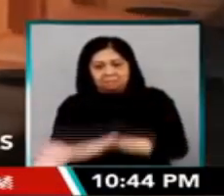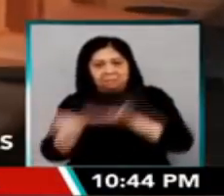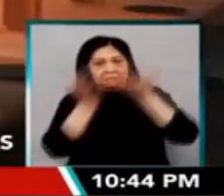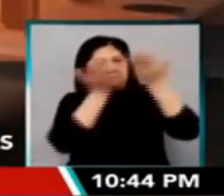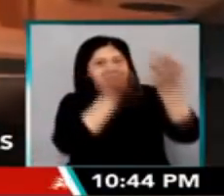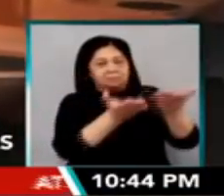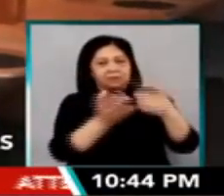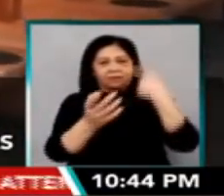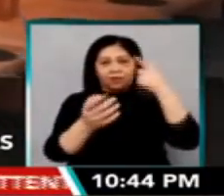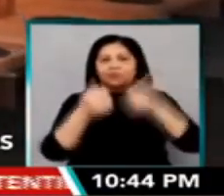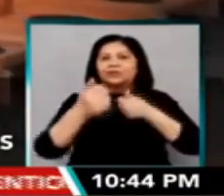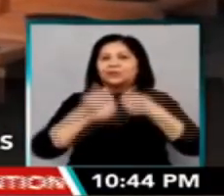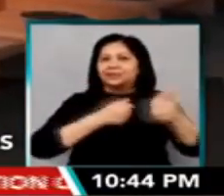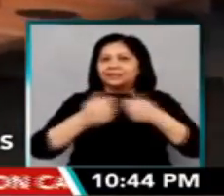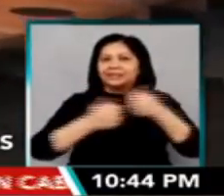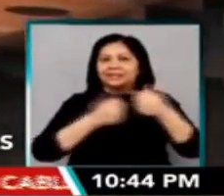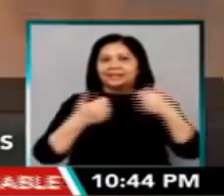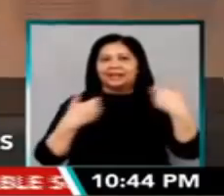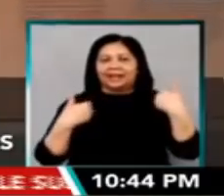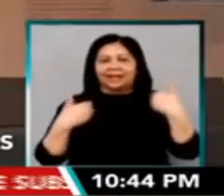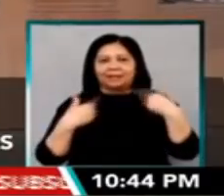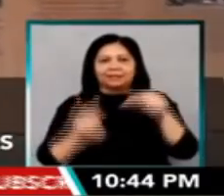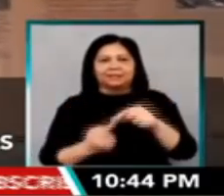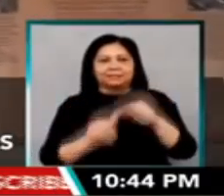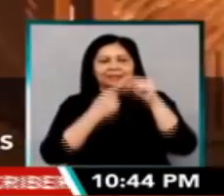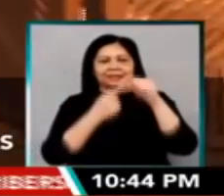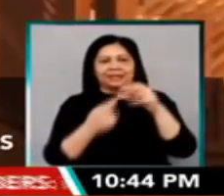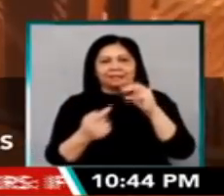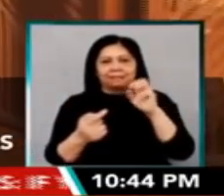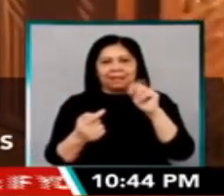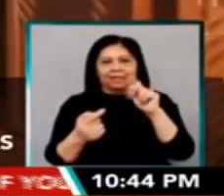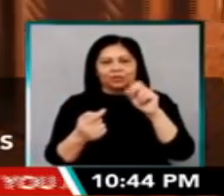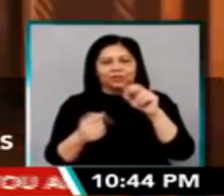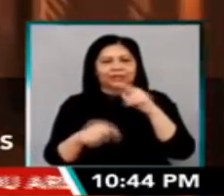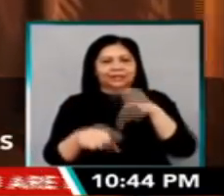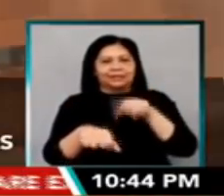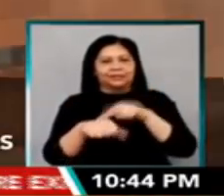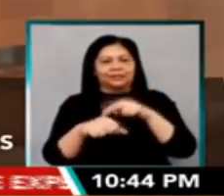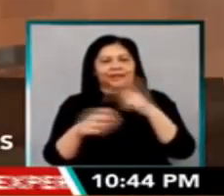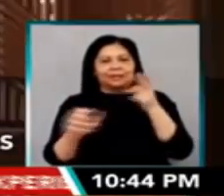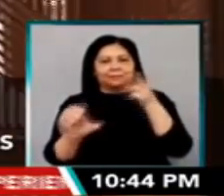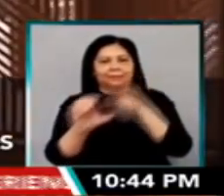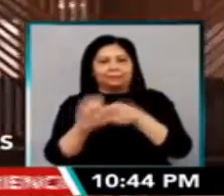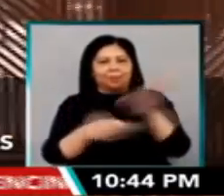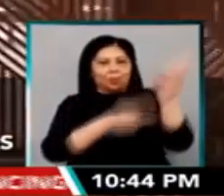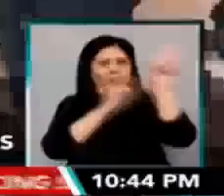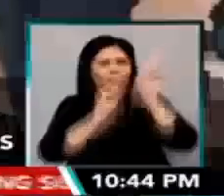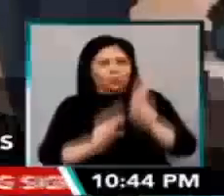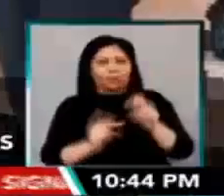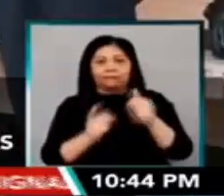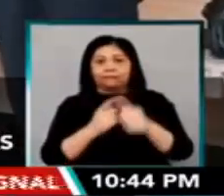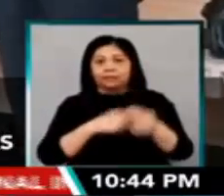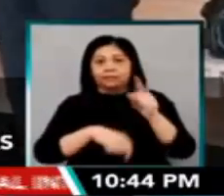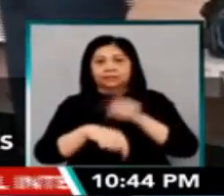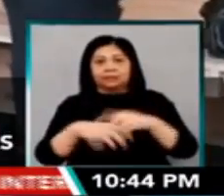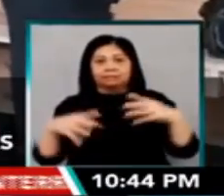kompetisyon. Nagkamit ito ng special mention as National Participation Honor. Unang beses nakatanggap ng ganitong parangal ang